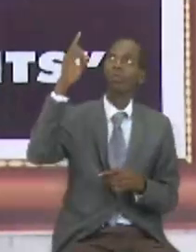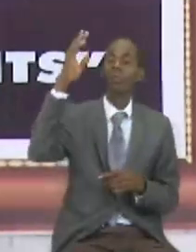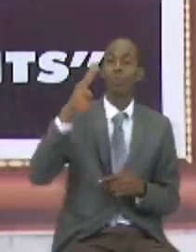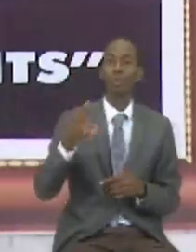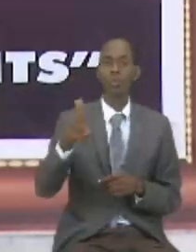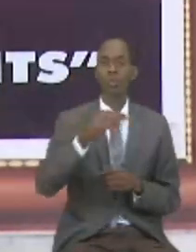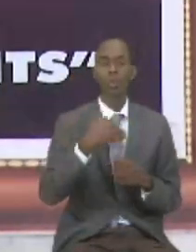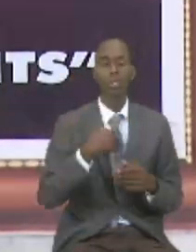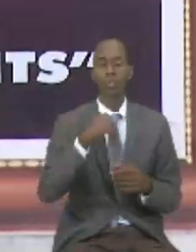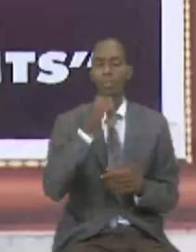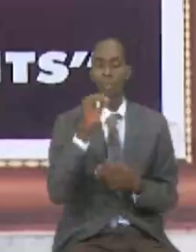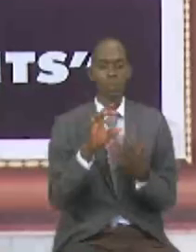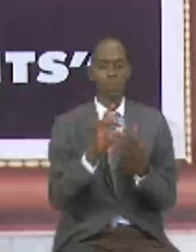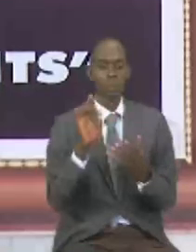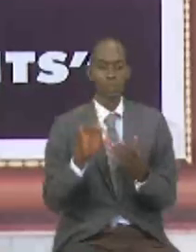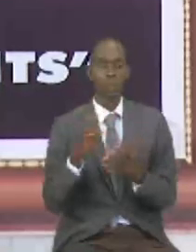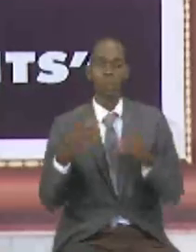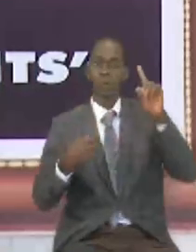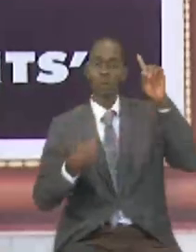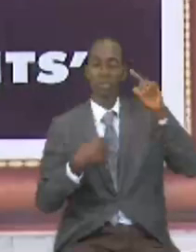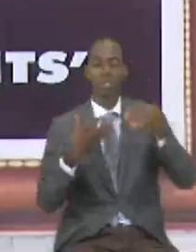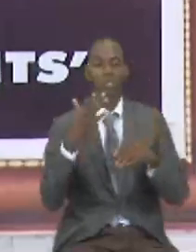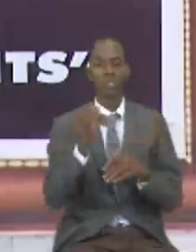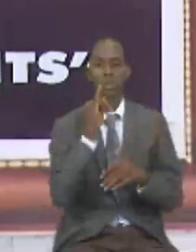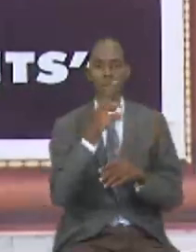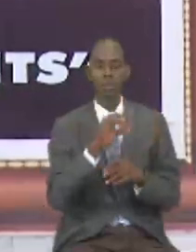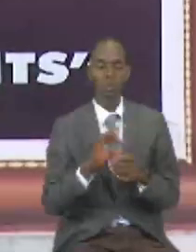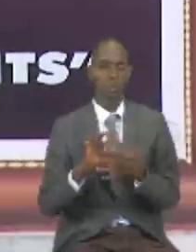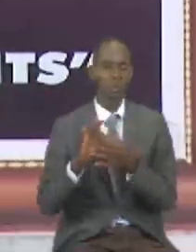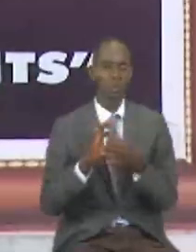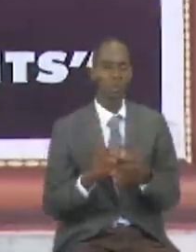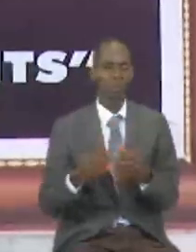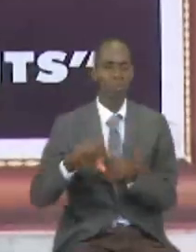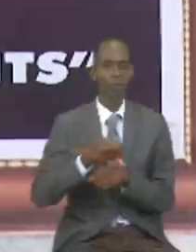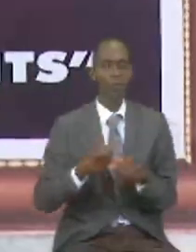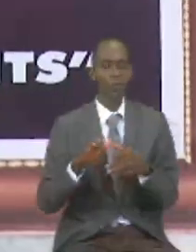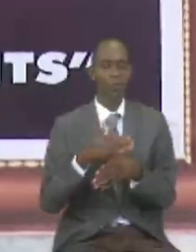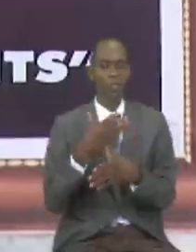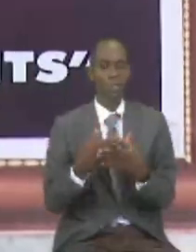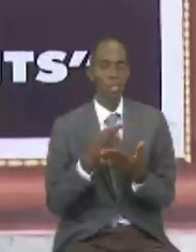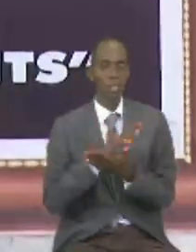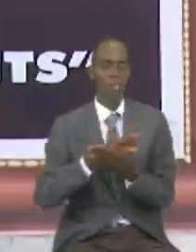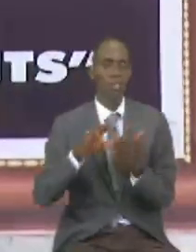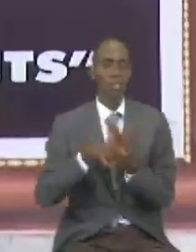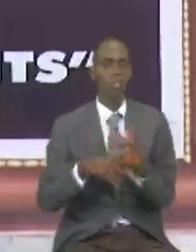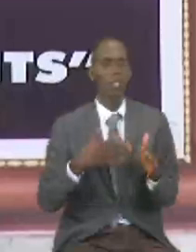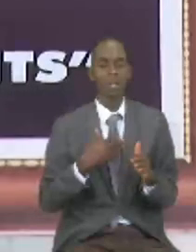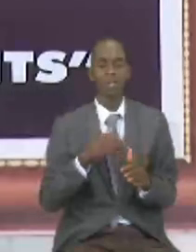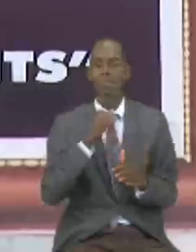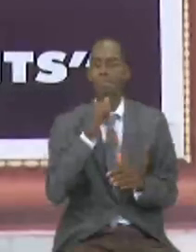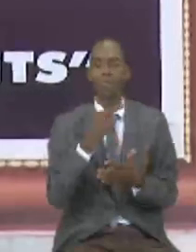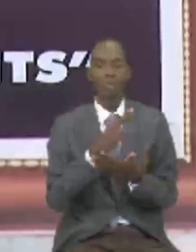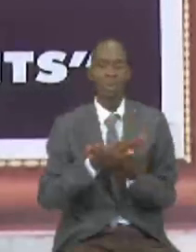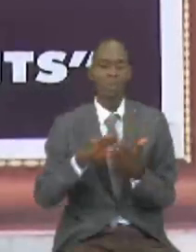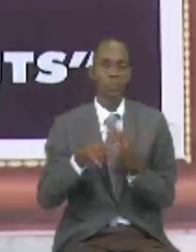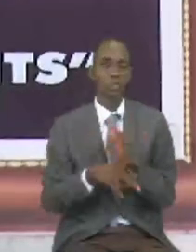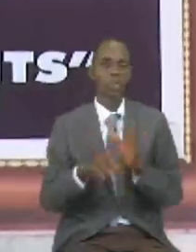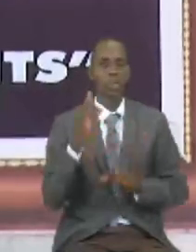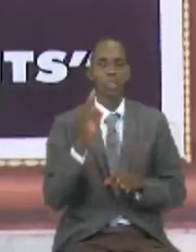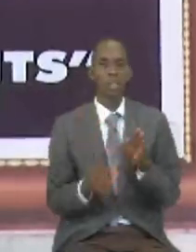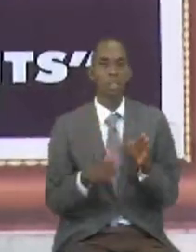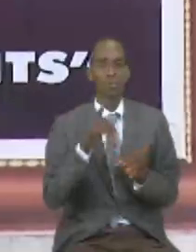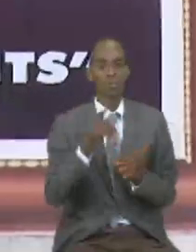grâce de Dieu, ce n'est pas vous qui m'avez choisi, c'est moi qui vous ai choisi. Il n'y a pas d'amitié, il n'y a pas de communion entre l'injustice et